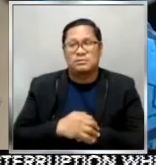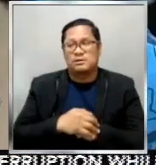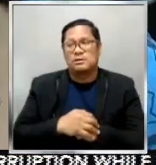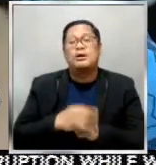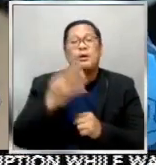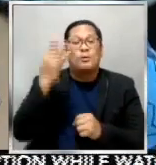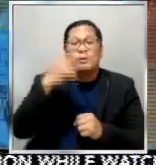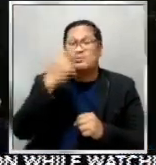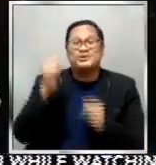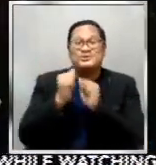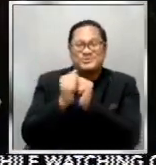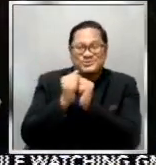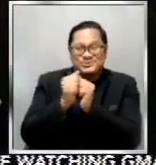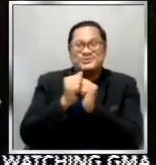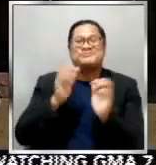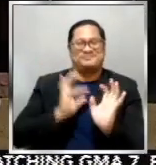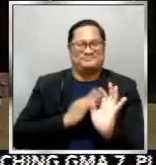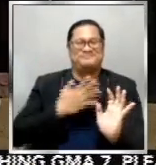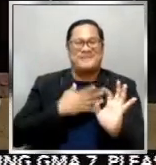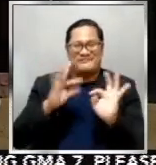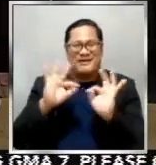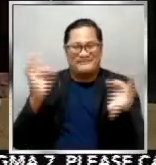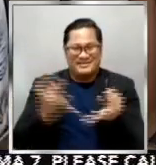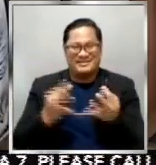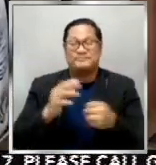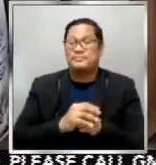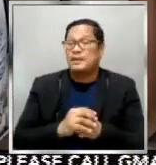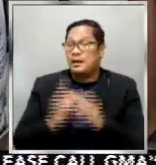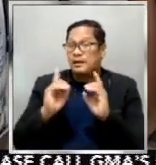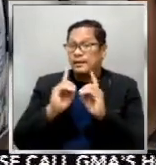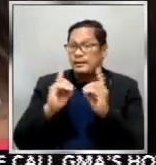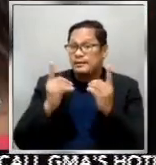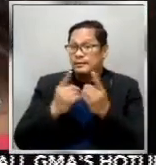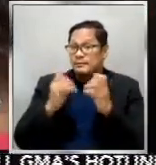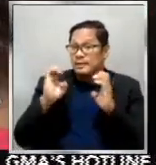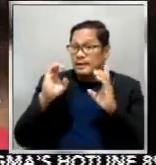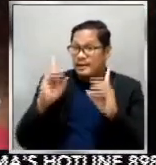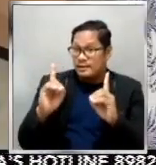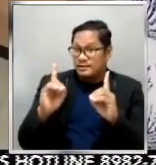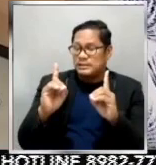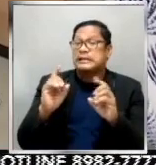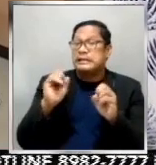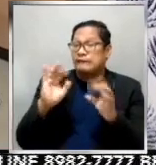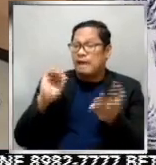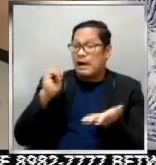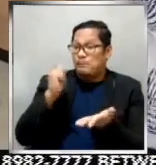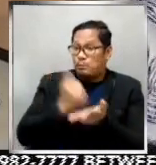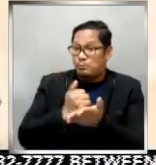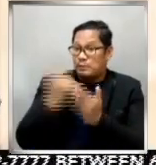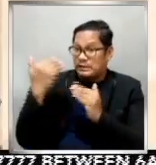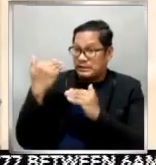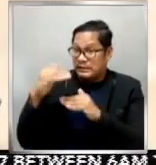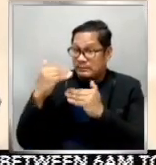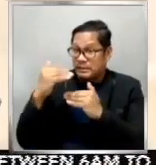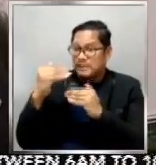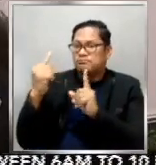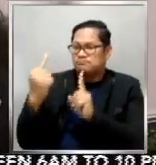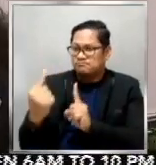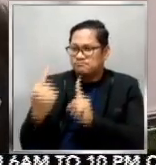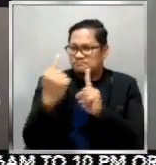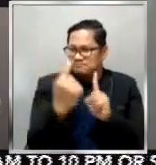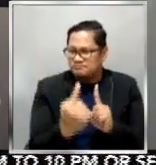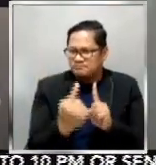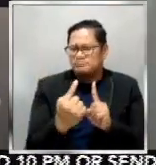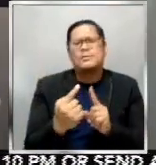mga pamilya ko. Sabi ng Department of Education, sakaling maaprubahan ang limited face-to-face classes, wala naman daw